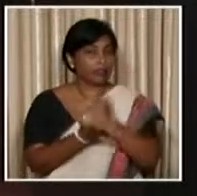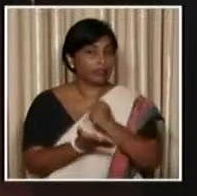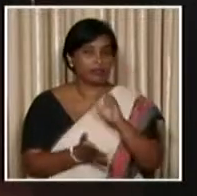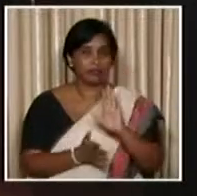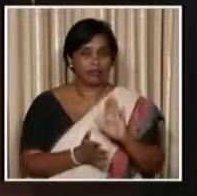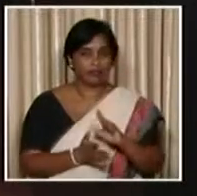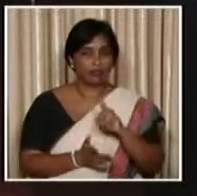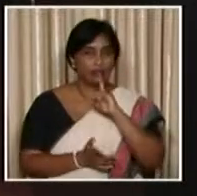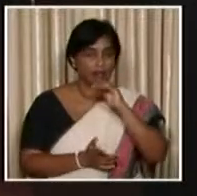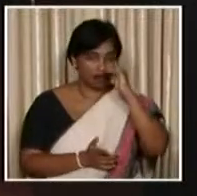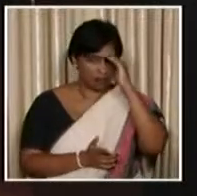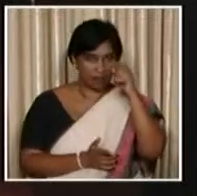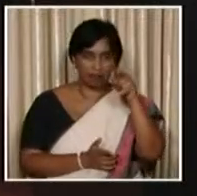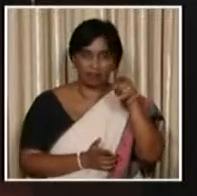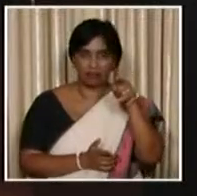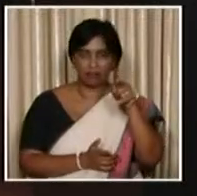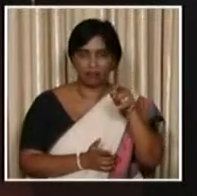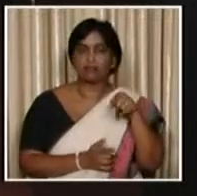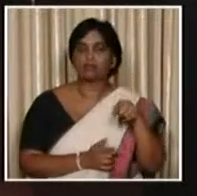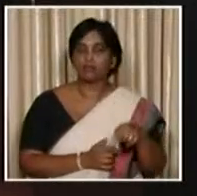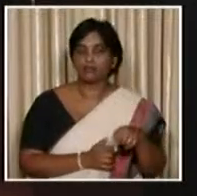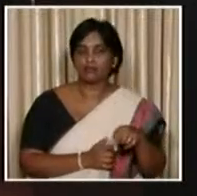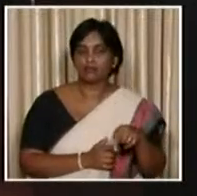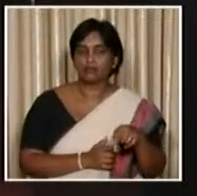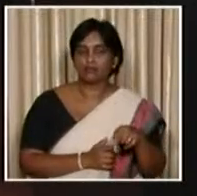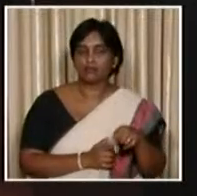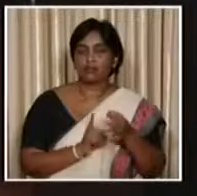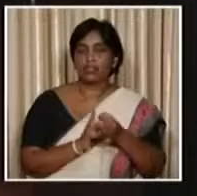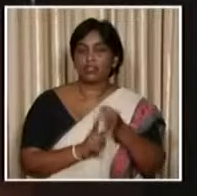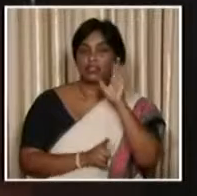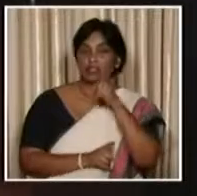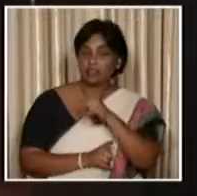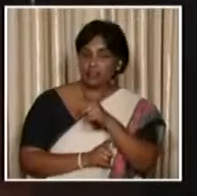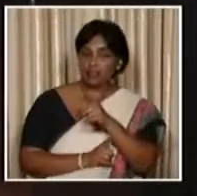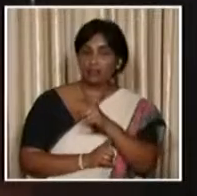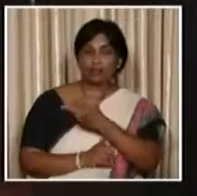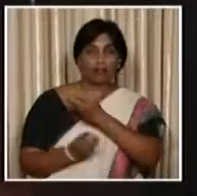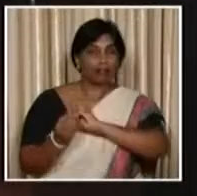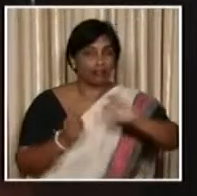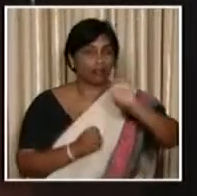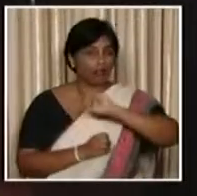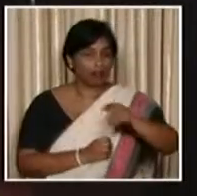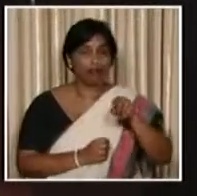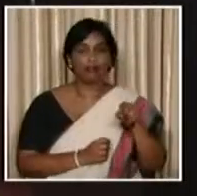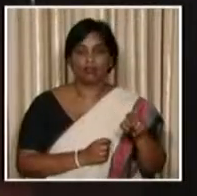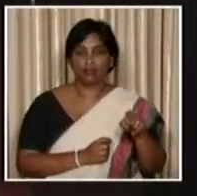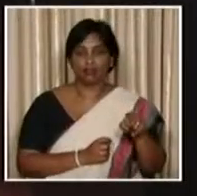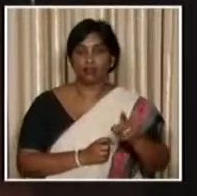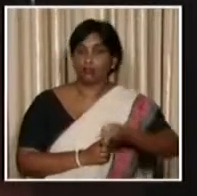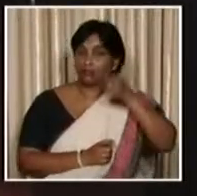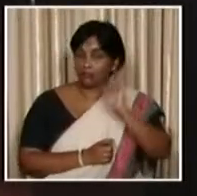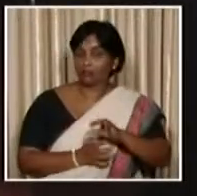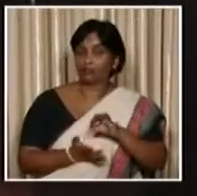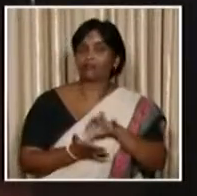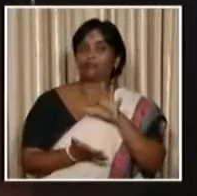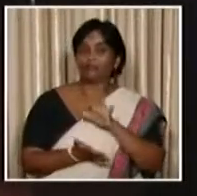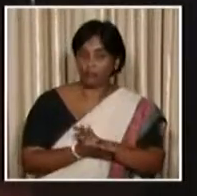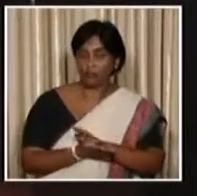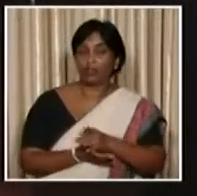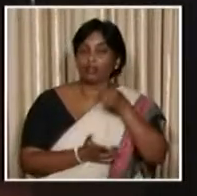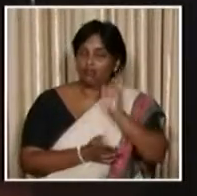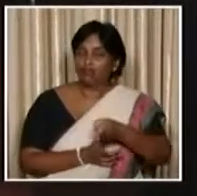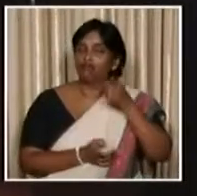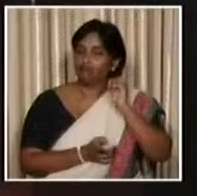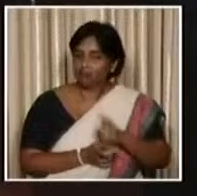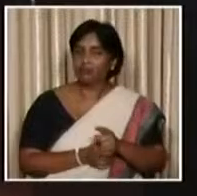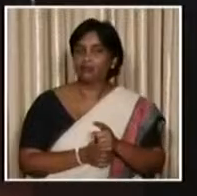නෙමෙයි කතානායකතුමා. මේක මේ ජනාධිපතිවරයා එවන දේවල් ඉස්තිර කරන්න යස් සර්